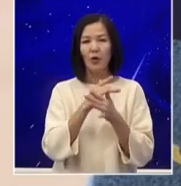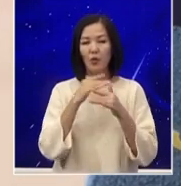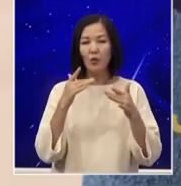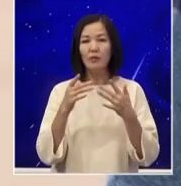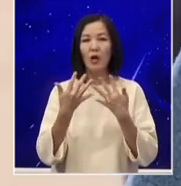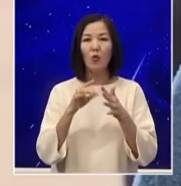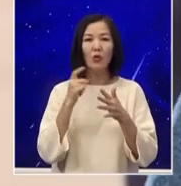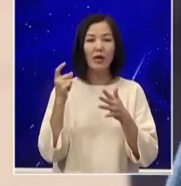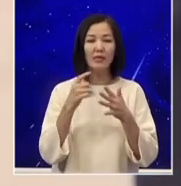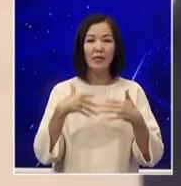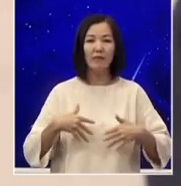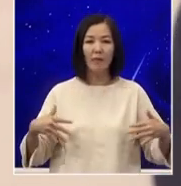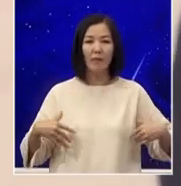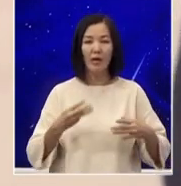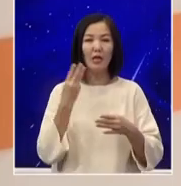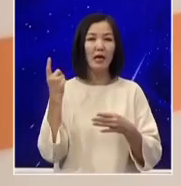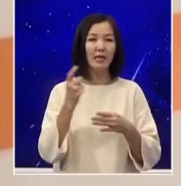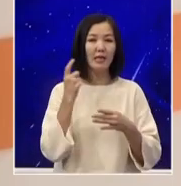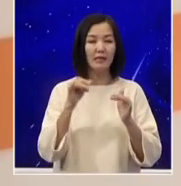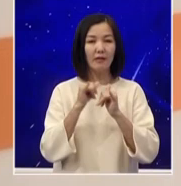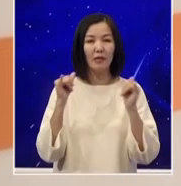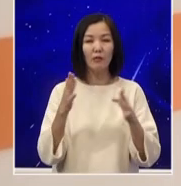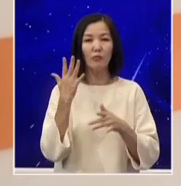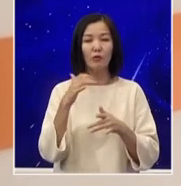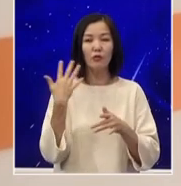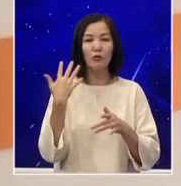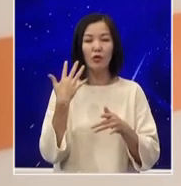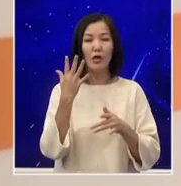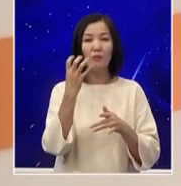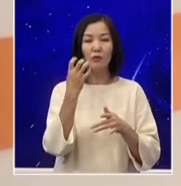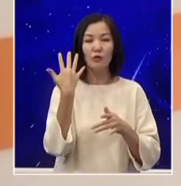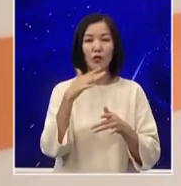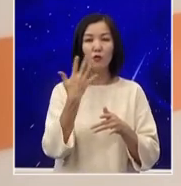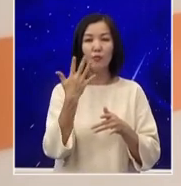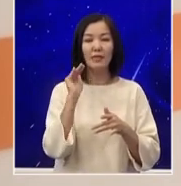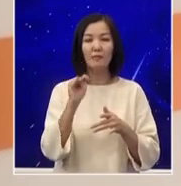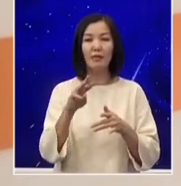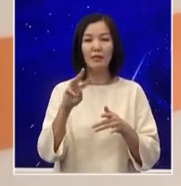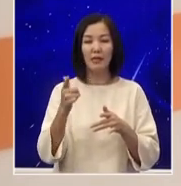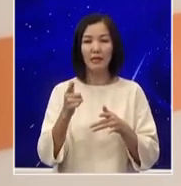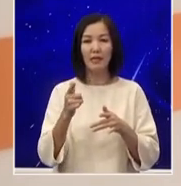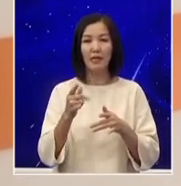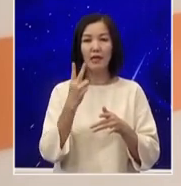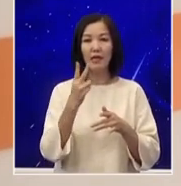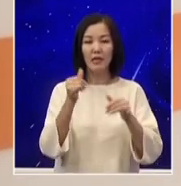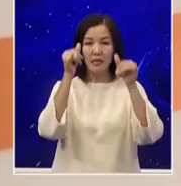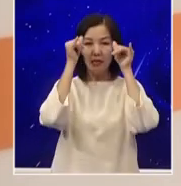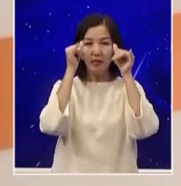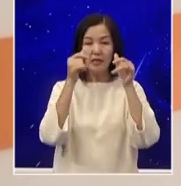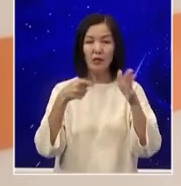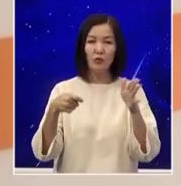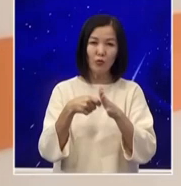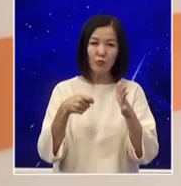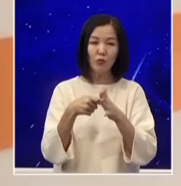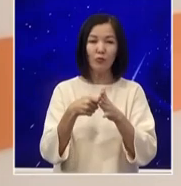шаруашылығын дамытуға алып жатыр. Жаңағы 555 мың теңге оған келетіні енді екі бас мал, жем шөбі